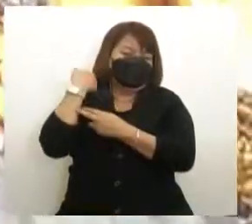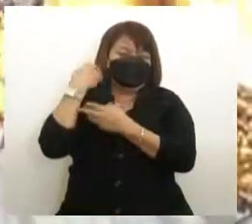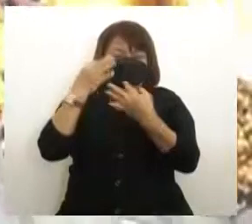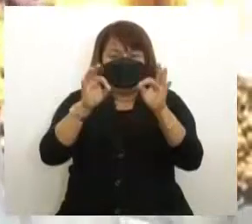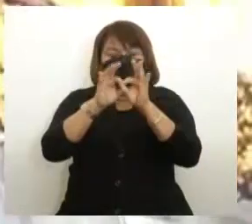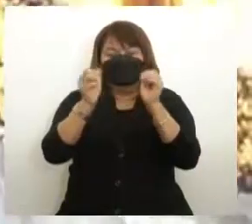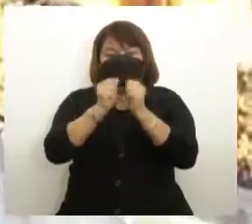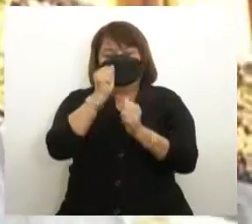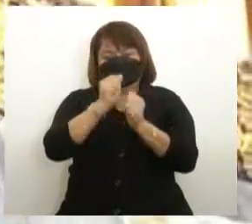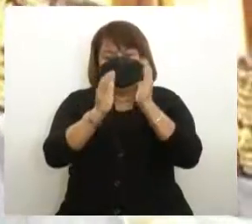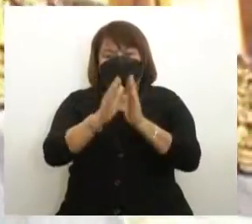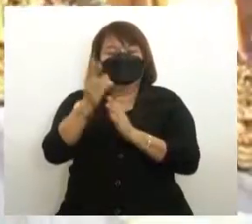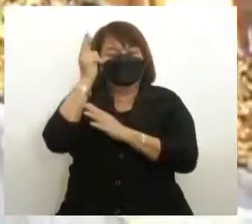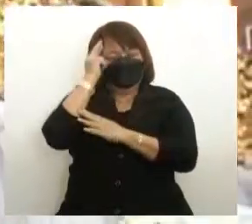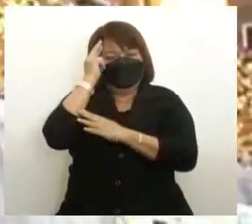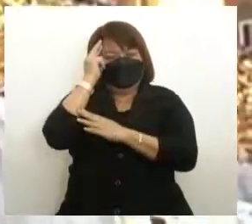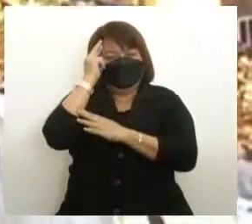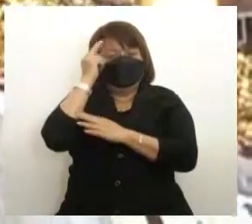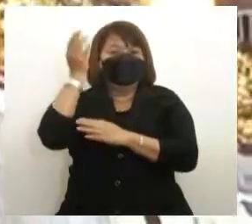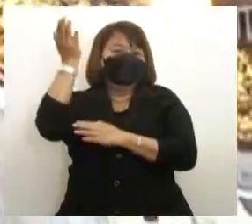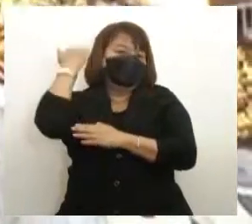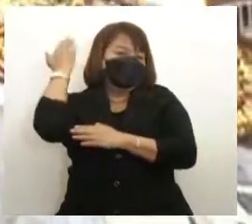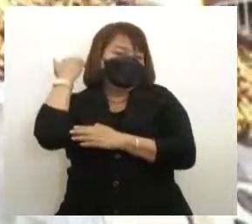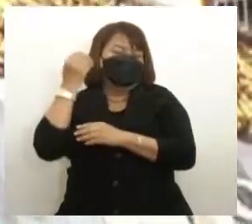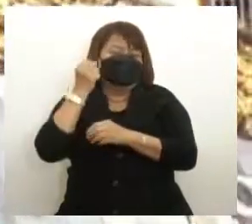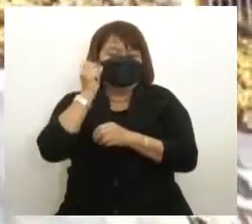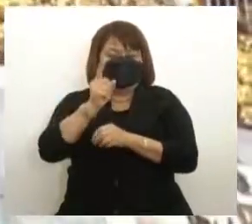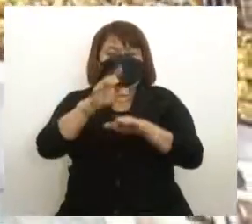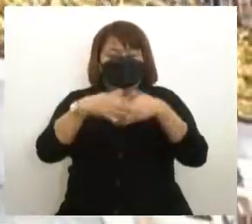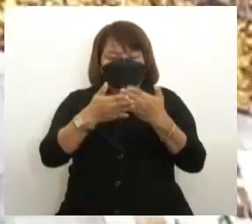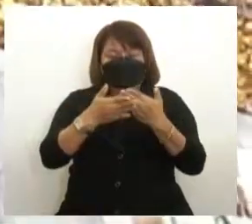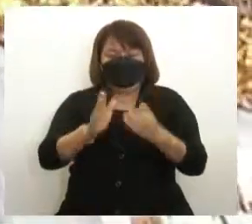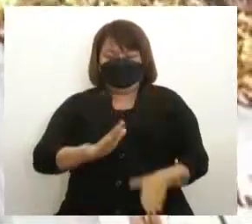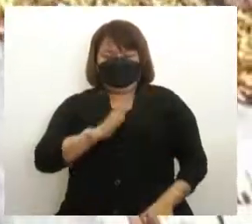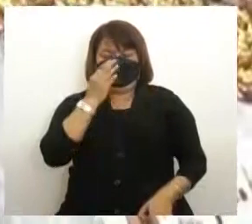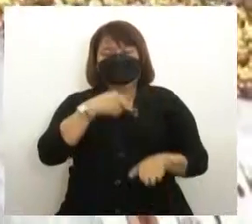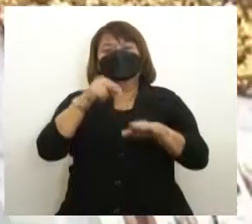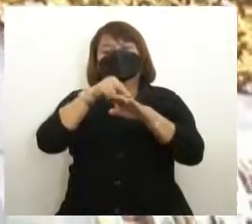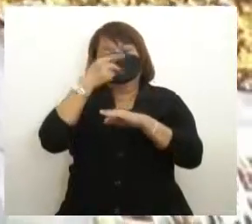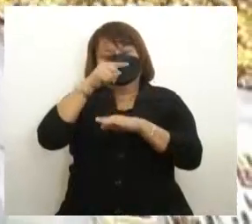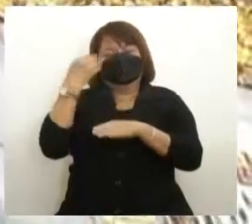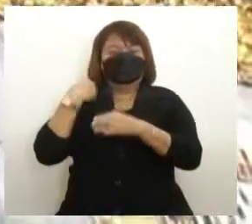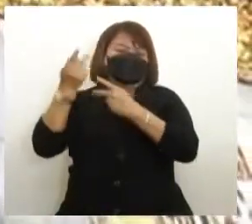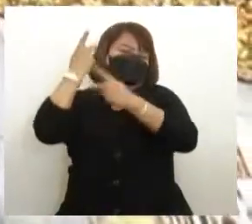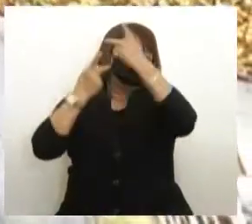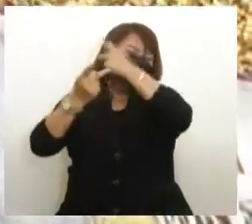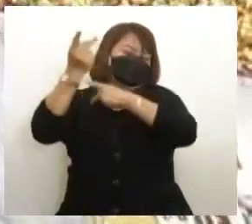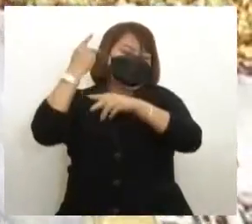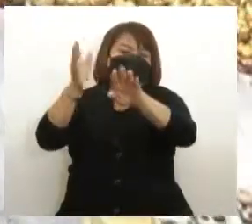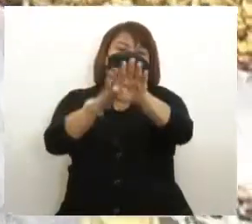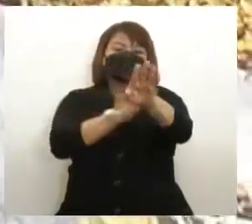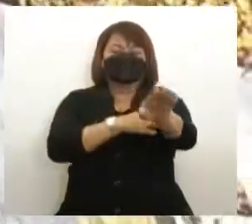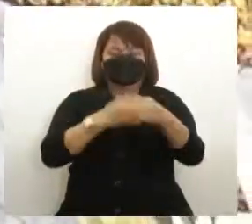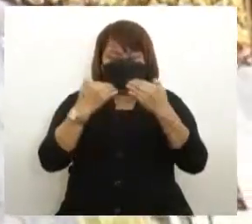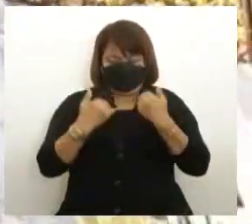นเพื่อที่จะได้รู้รากเหง้าของตนเองเกิดความภาคภูมิใจในเชื้อชาติของเราที่มีประวัติศาสตร์มายาวนานเราชนรุ่นห